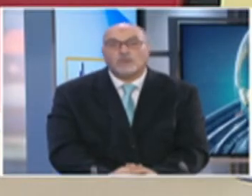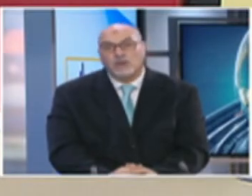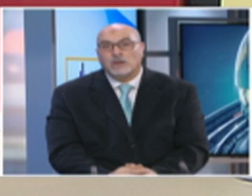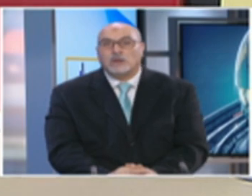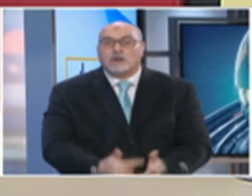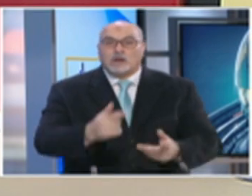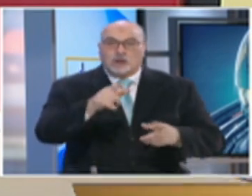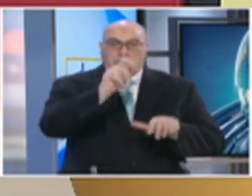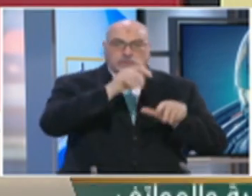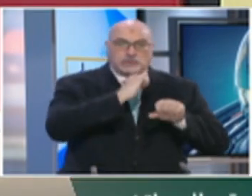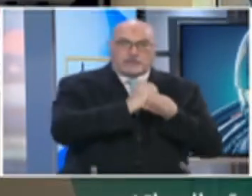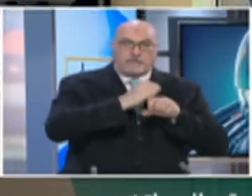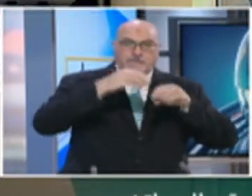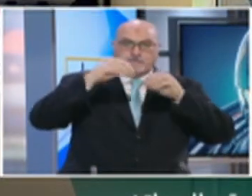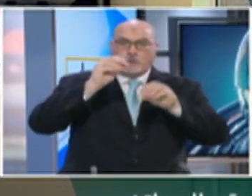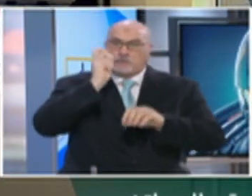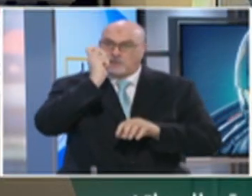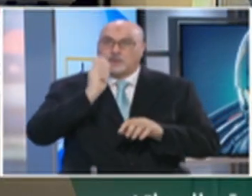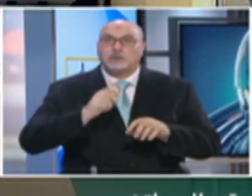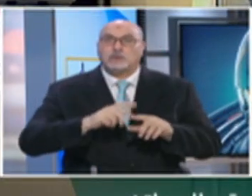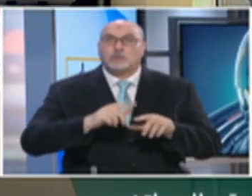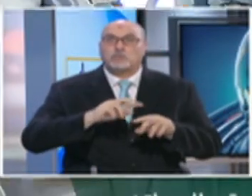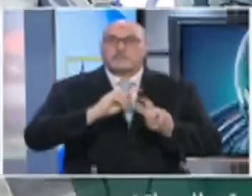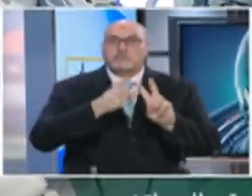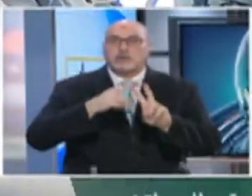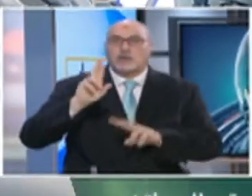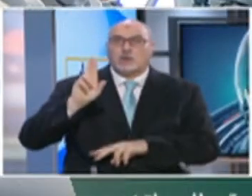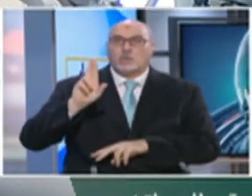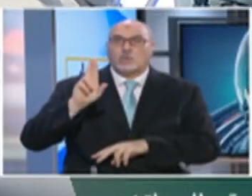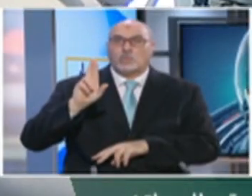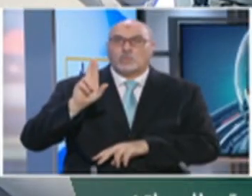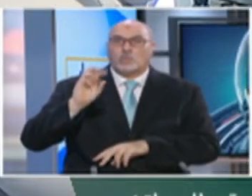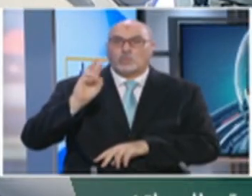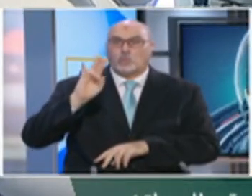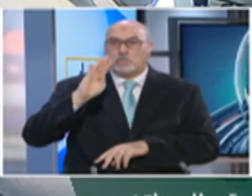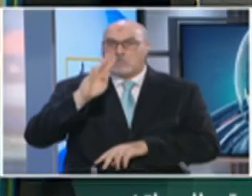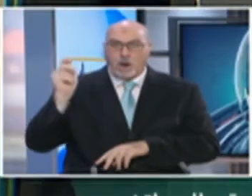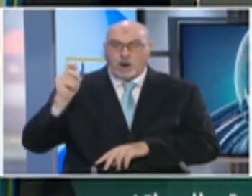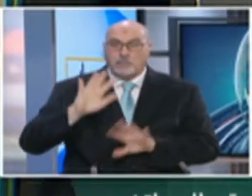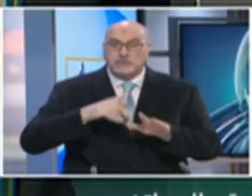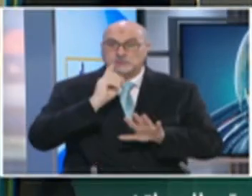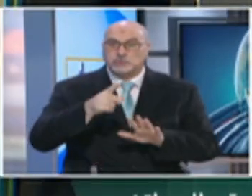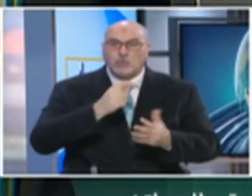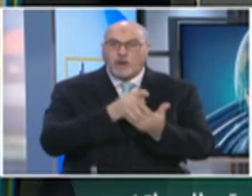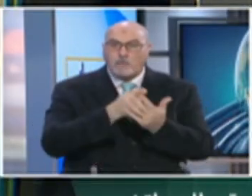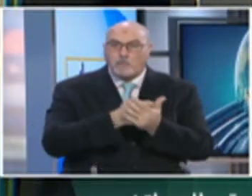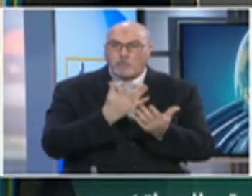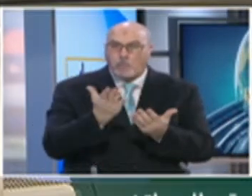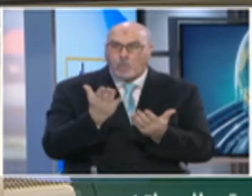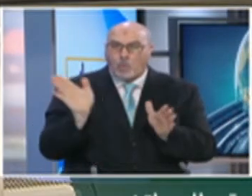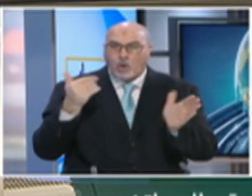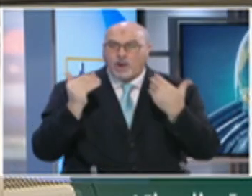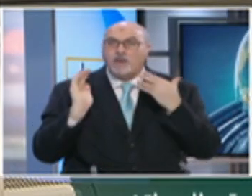محل لبيع الهواتف النقالة ببلدية رويبة، كان له رأيه فيما يخص قرار إلغاء الضريبة والرسوم على